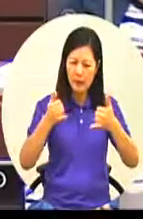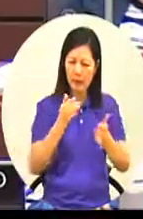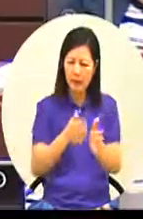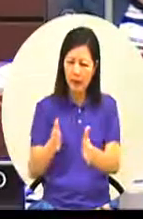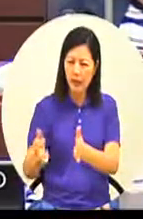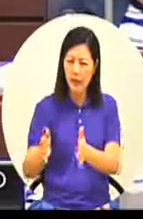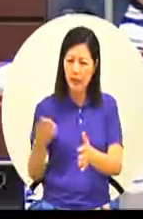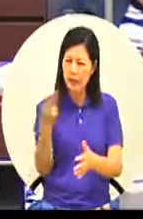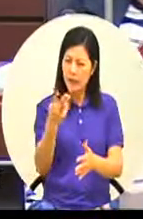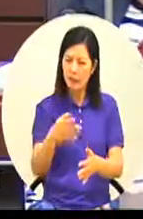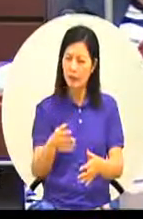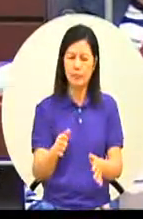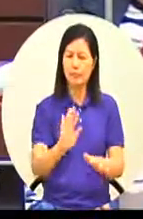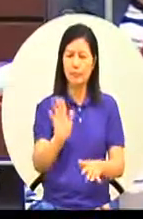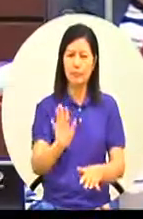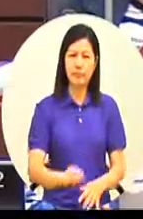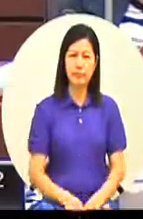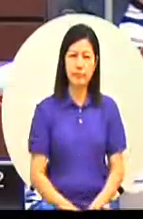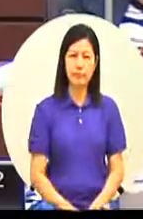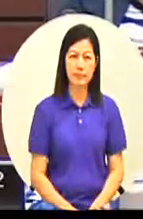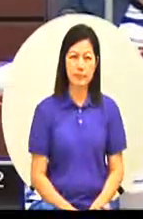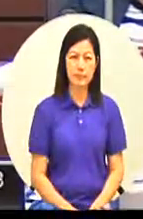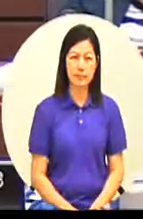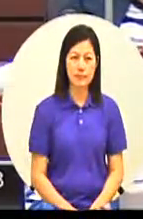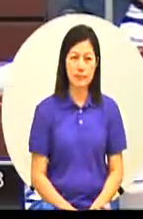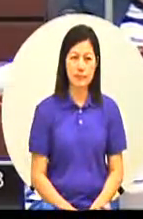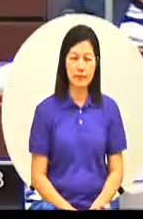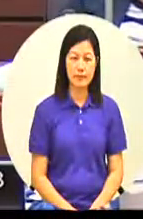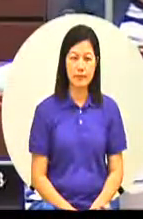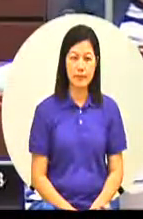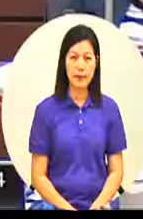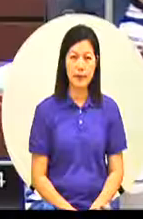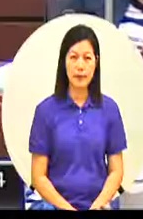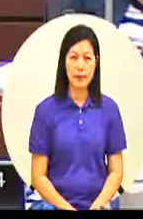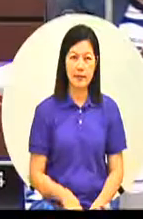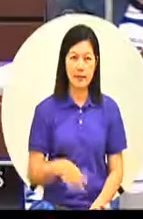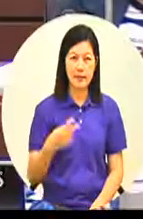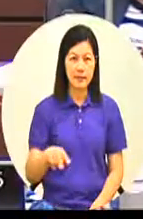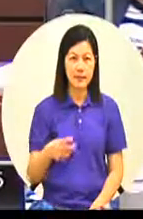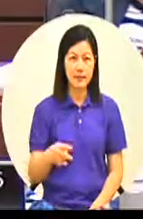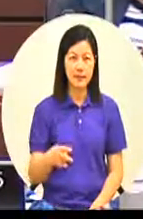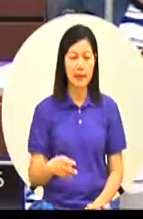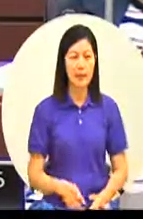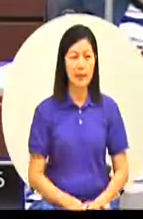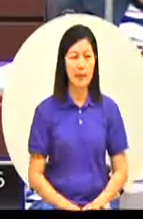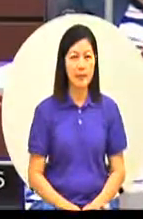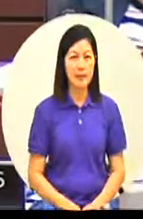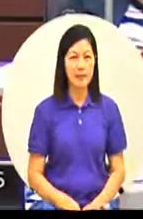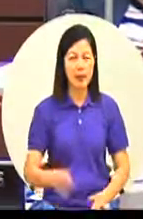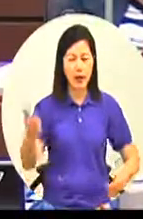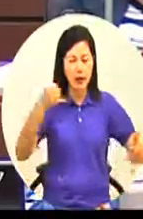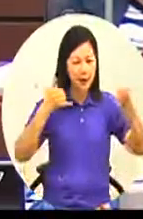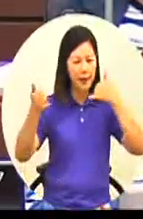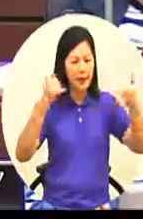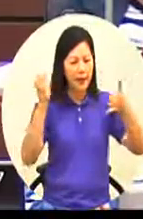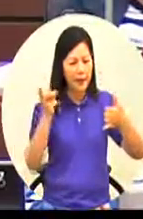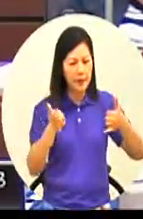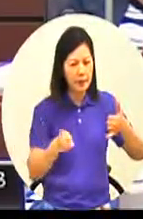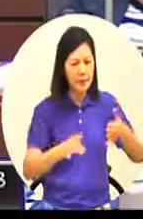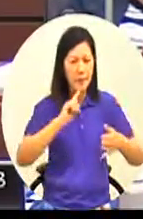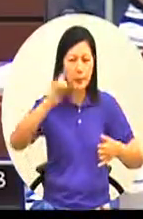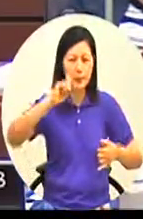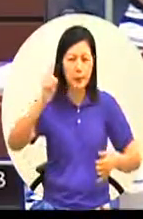样，那有些事情他如果说一再就有近乎在那种重复在检举这件